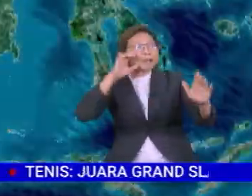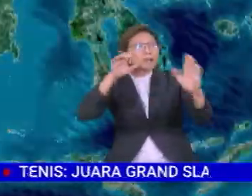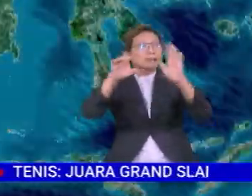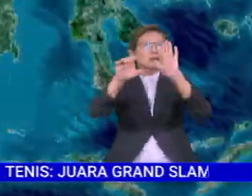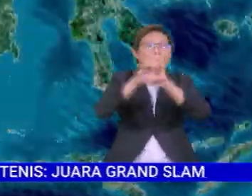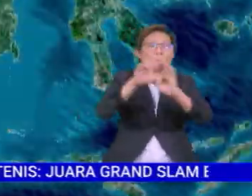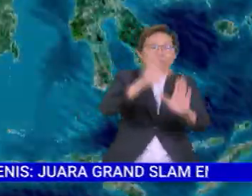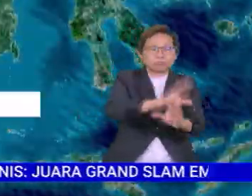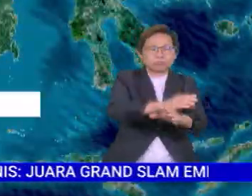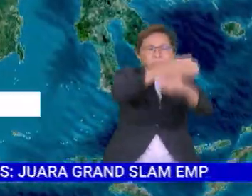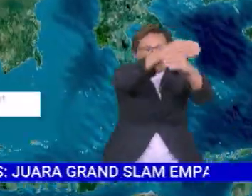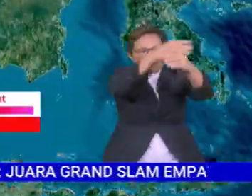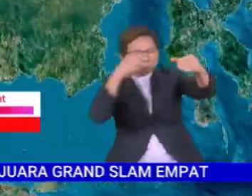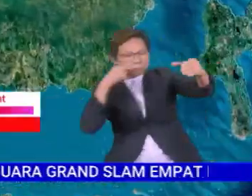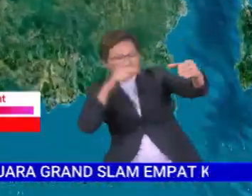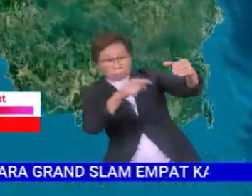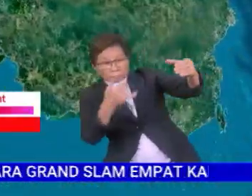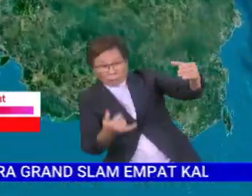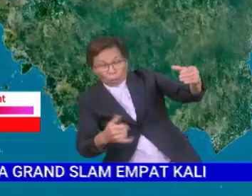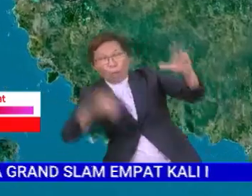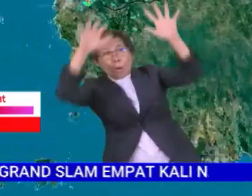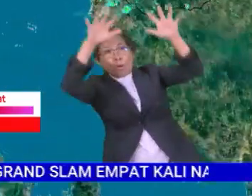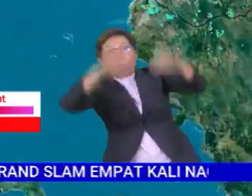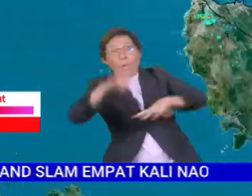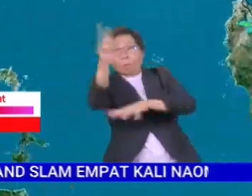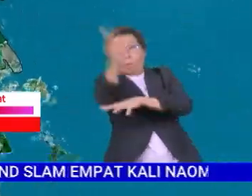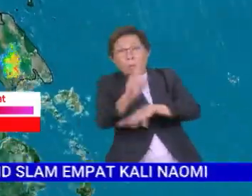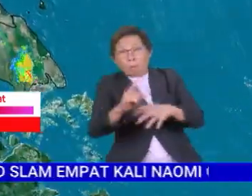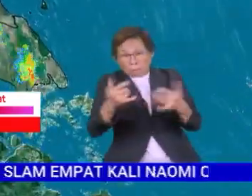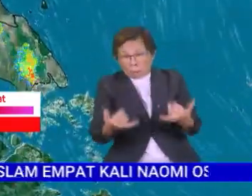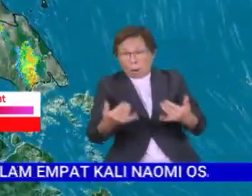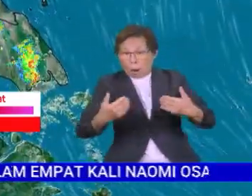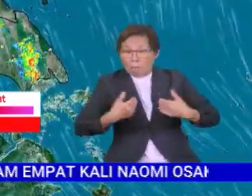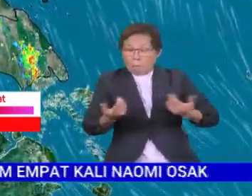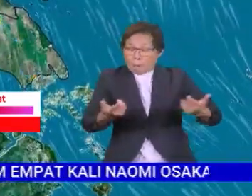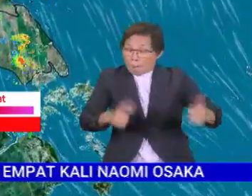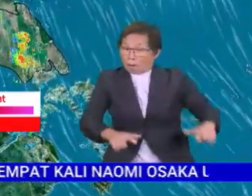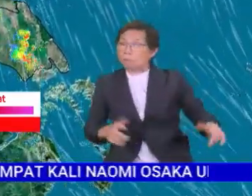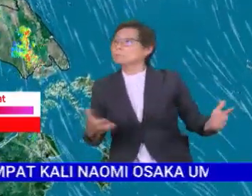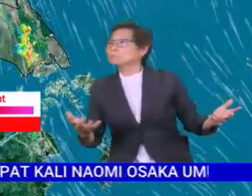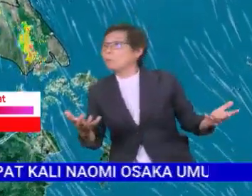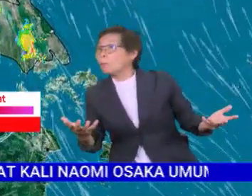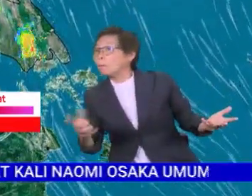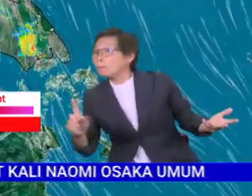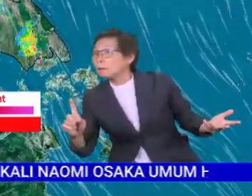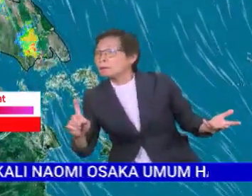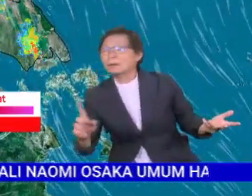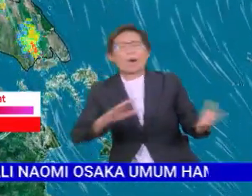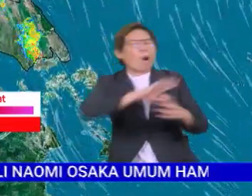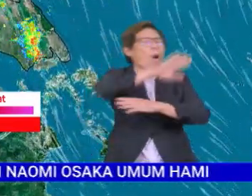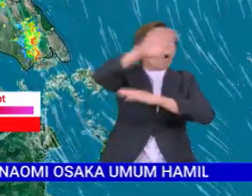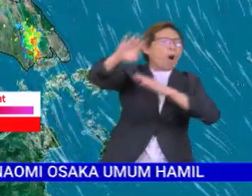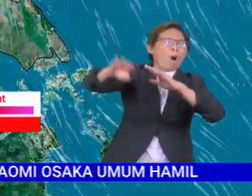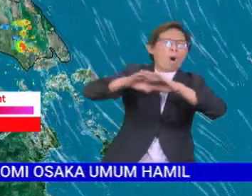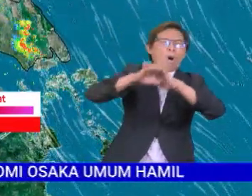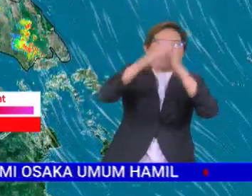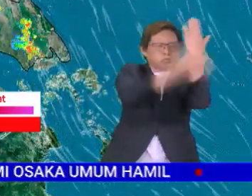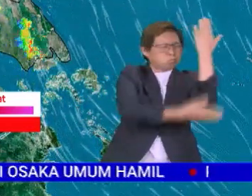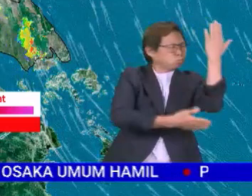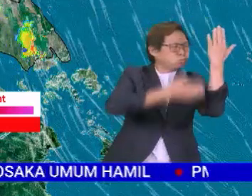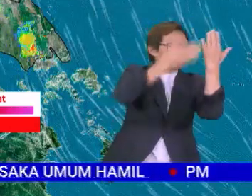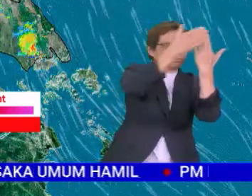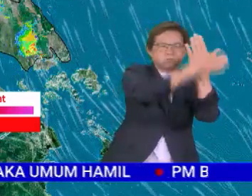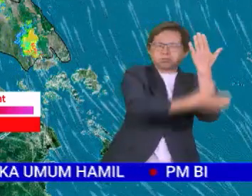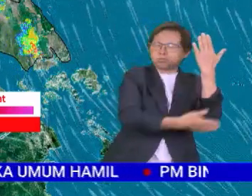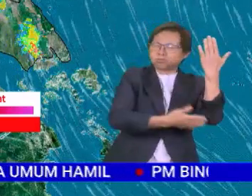paparan imej gema radar terkini, hujan beserta ribut petir kini masih lagi berlaku melibatkan hampir ke semua negeri di